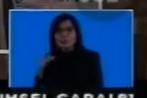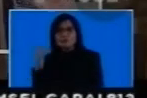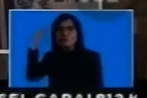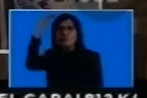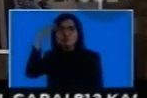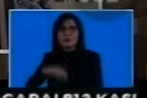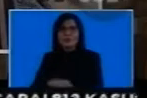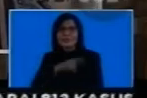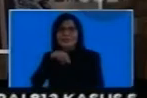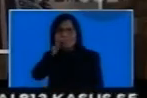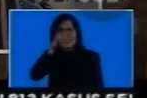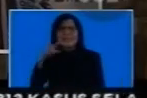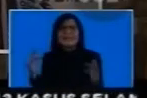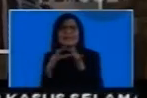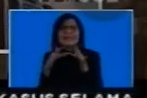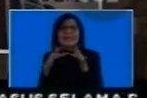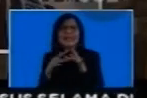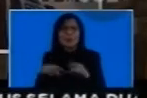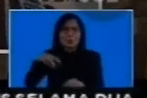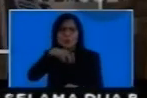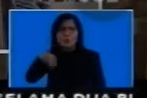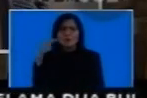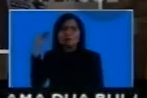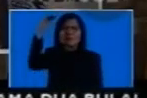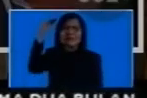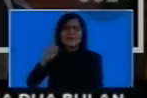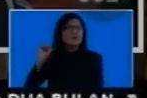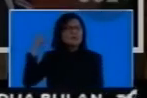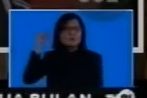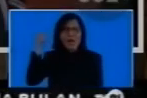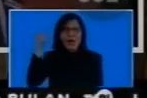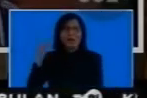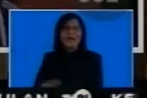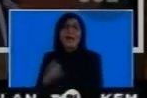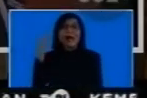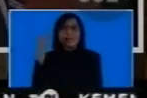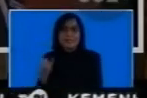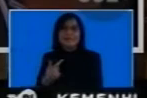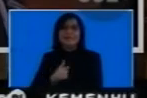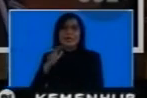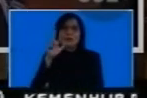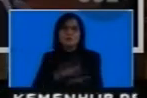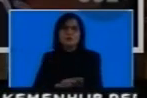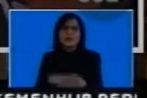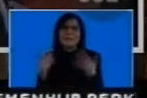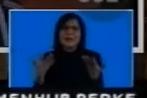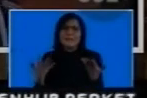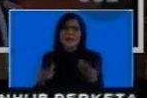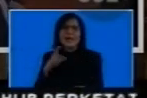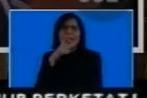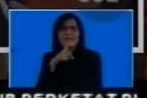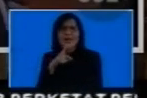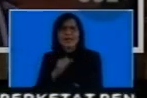di ketinggian, naik di gunung untuk cari jaringan. Gitu. Susah sekali. Terakhir, saya ambil